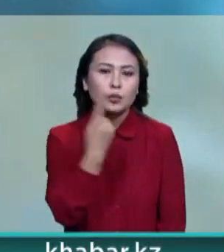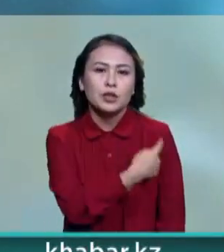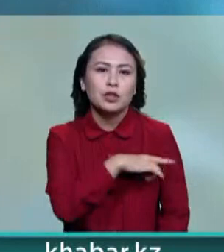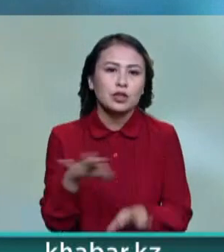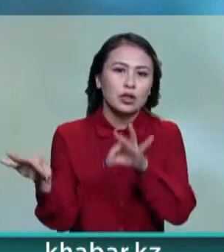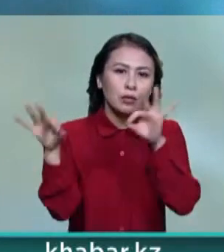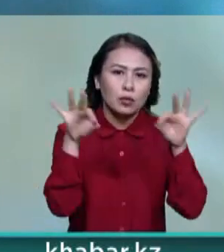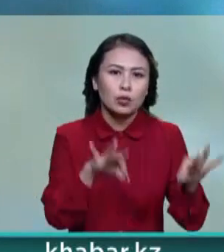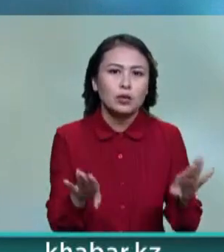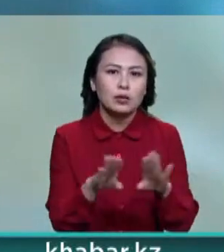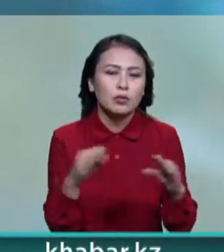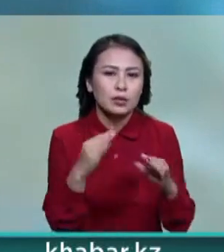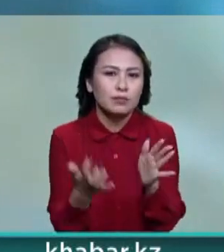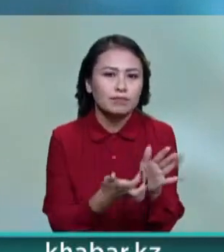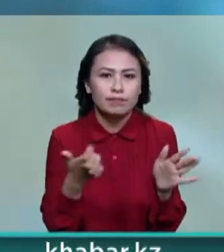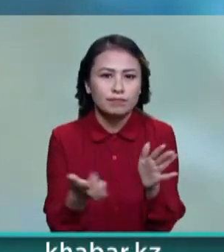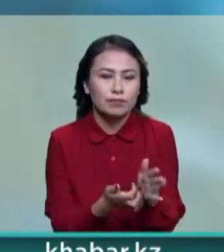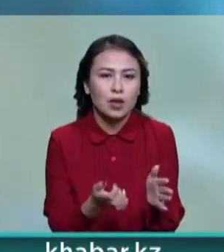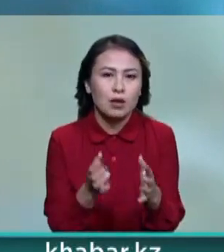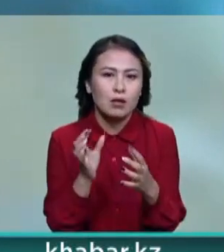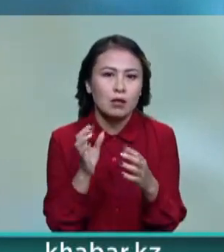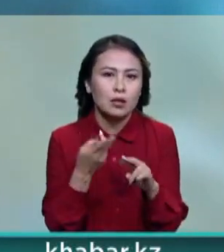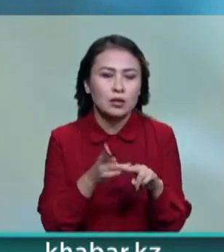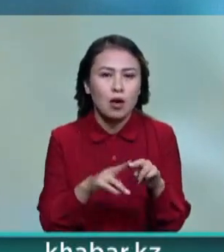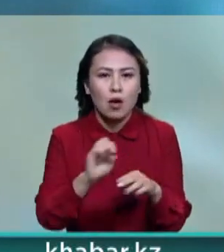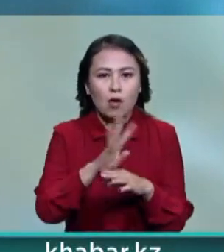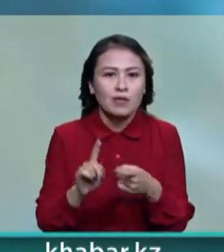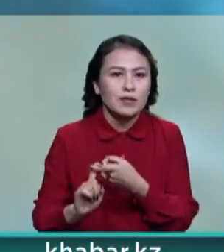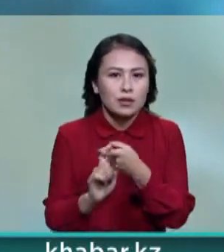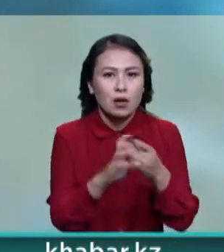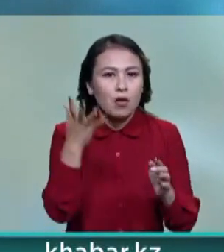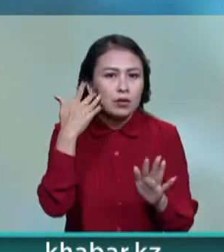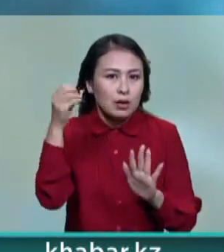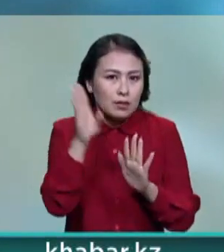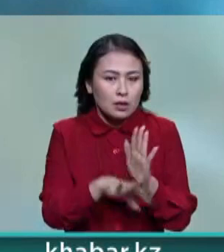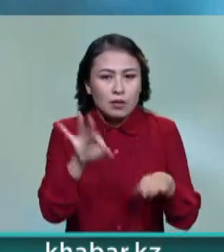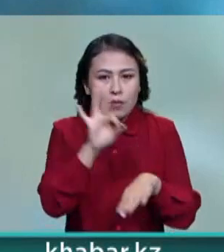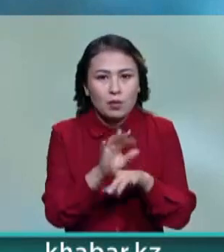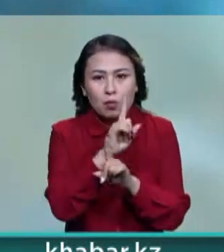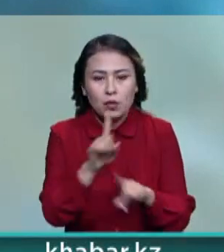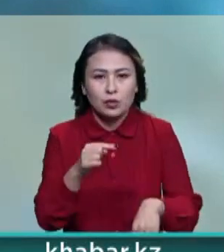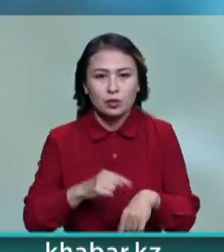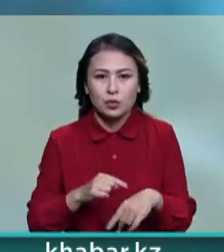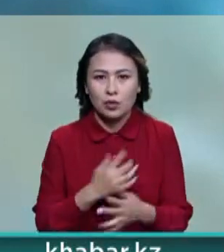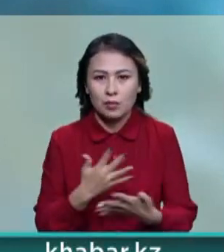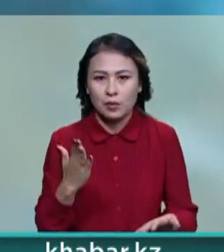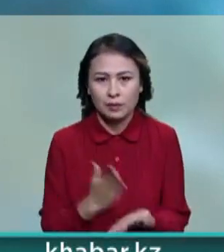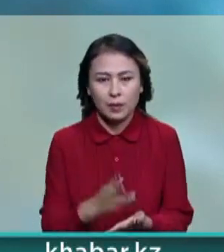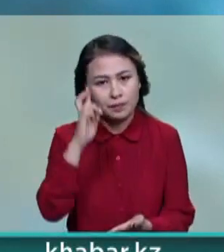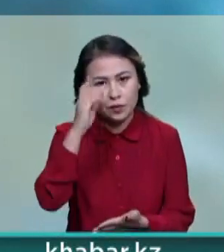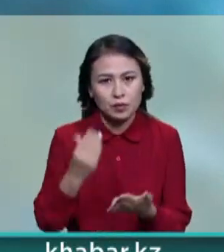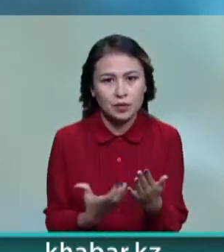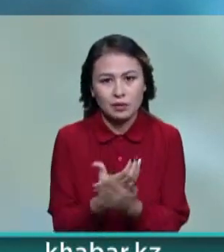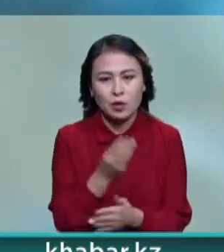Ақтөбеде жедел жәрдем көлігі тапшы. Бұл жайт коронавирус індетінің асқынған кезінде ерекше байқалды. Сондықтан